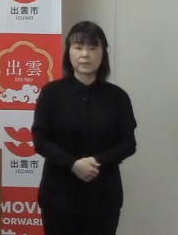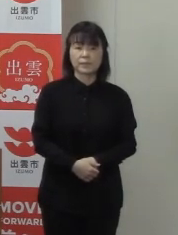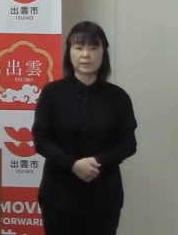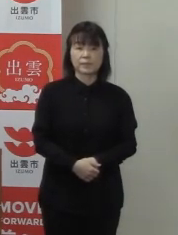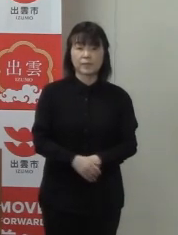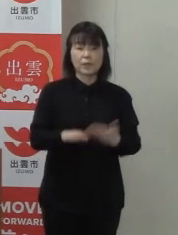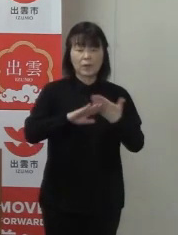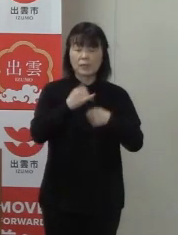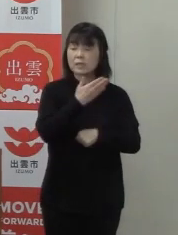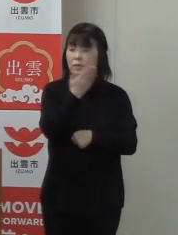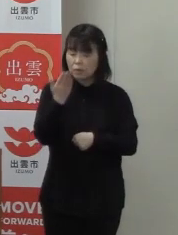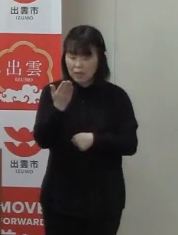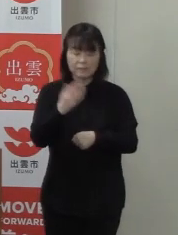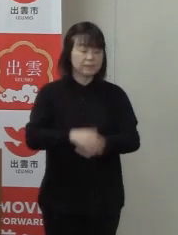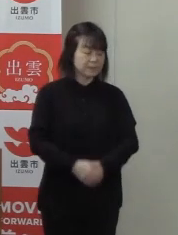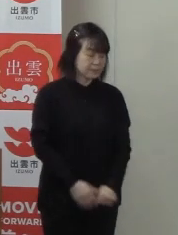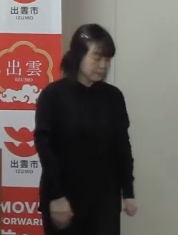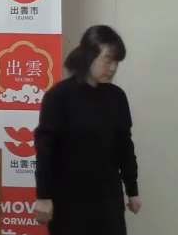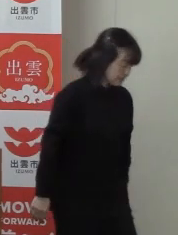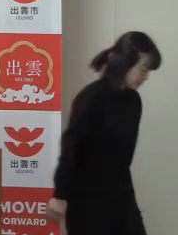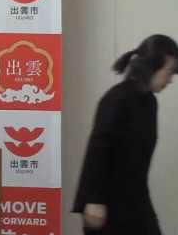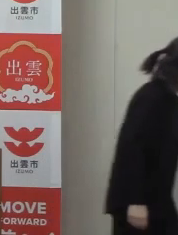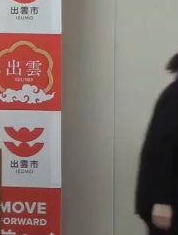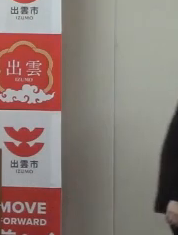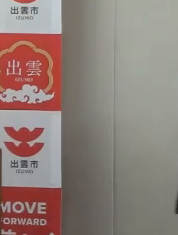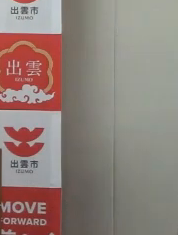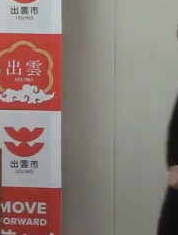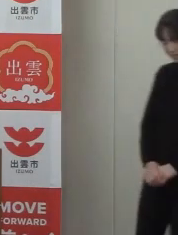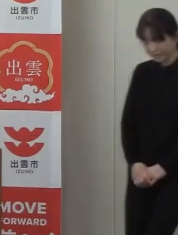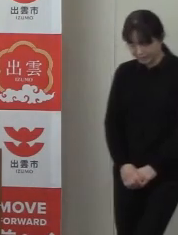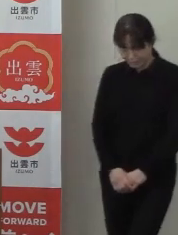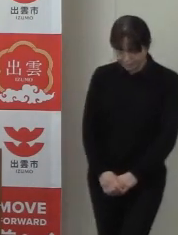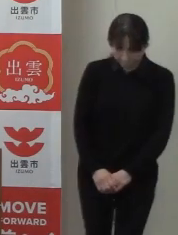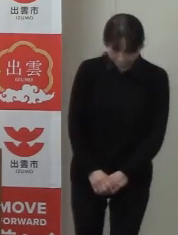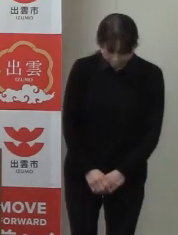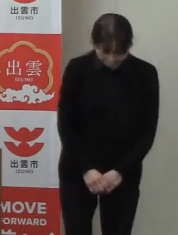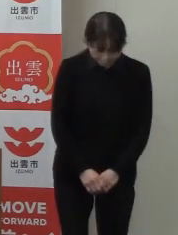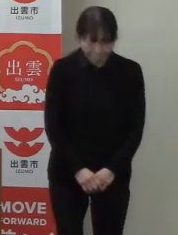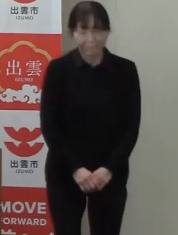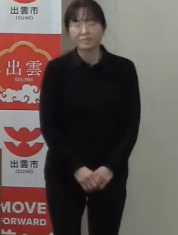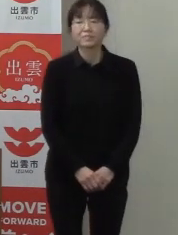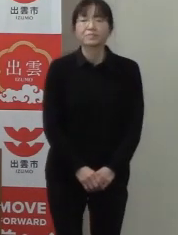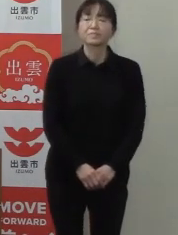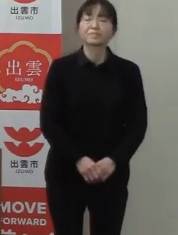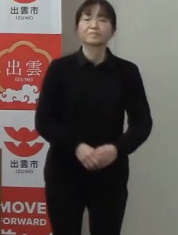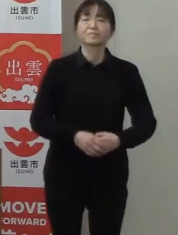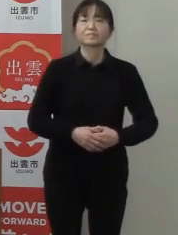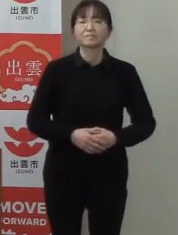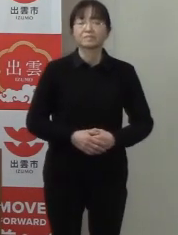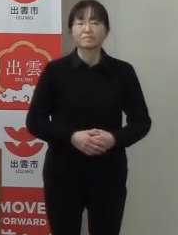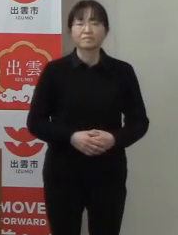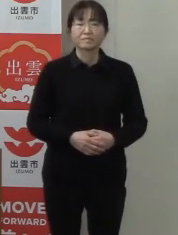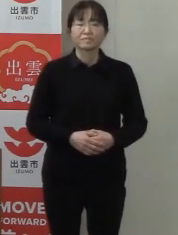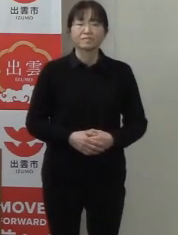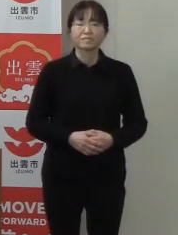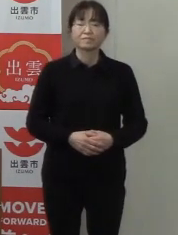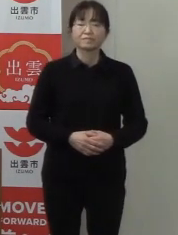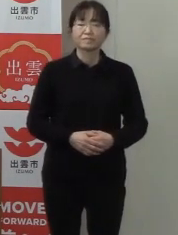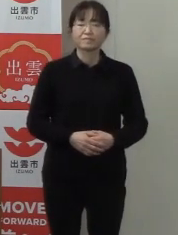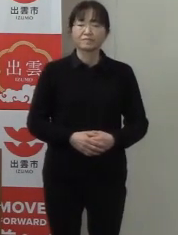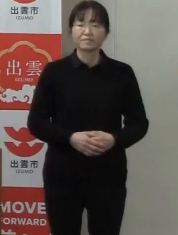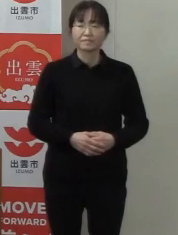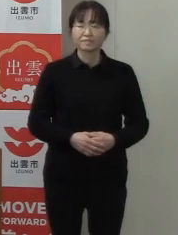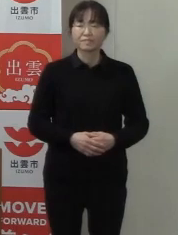はい、それではですね、続いて、行事予定の方に入っていきたいと思います。 はい、